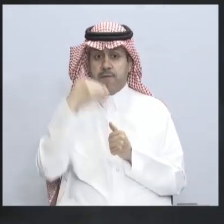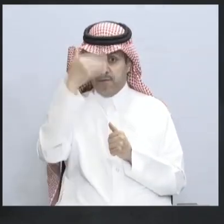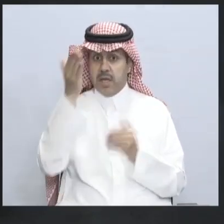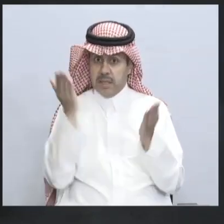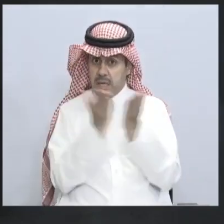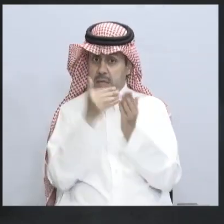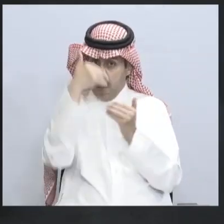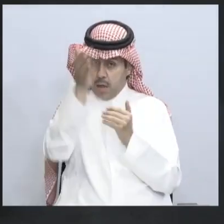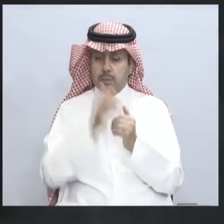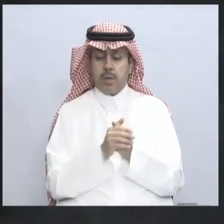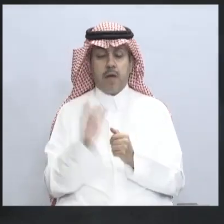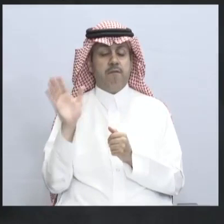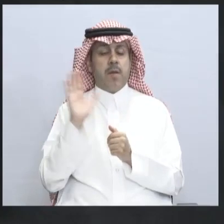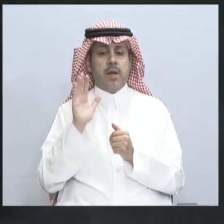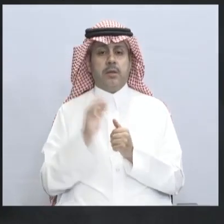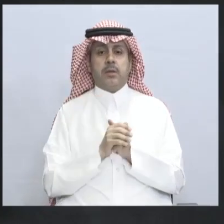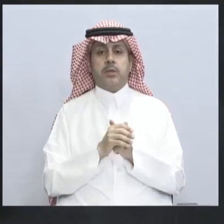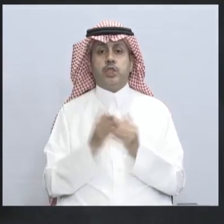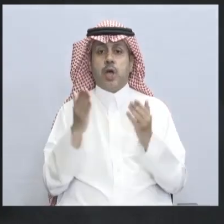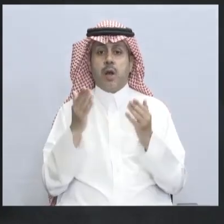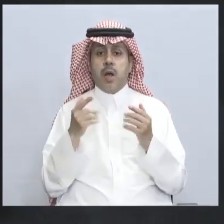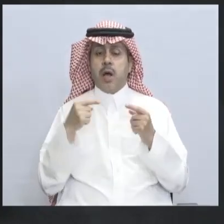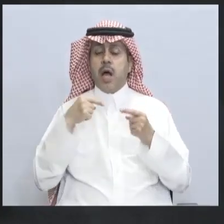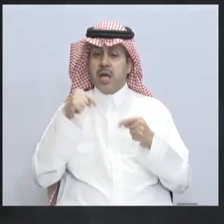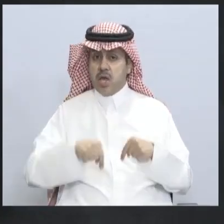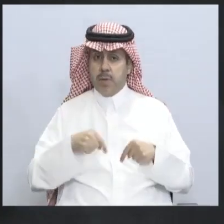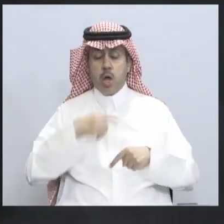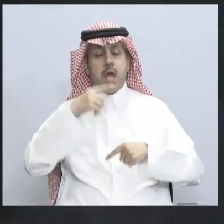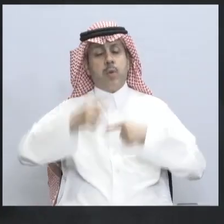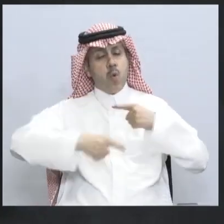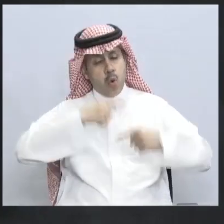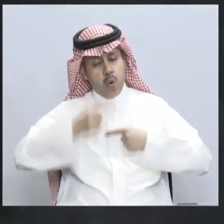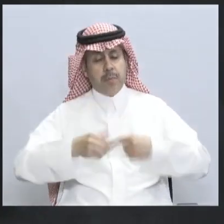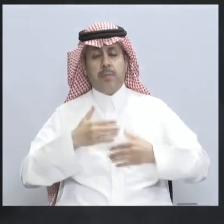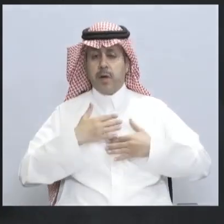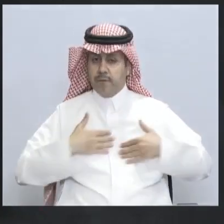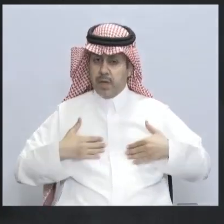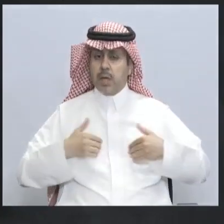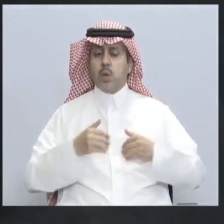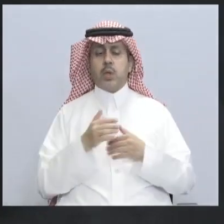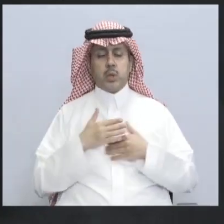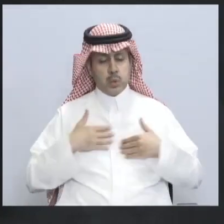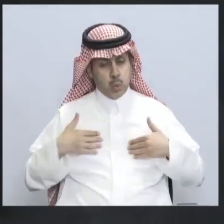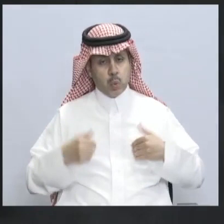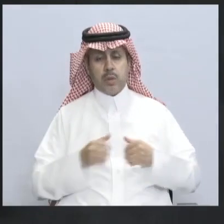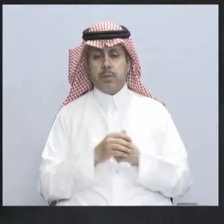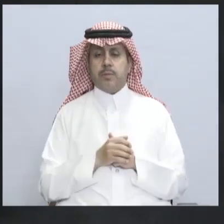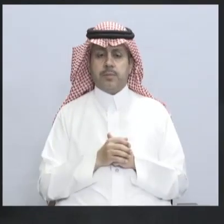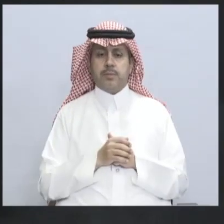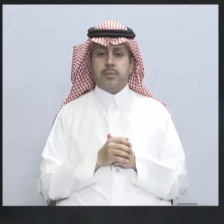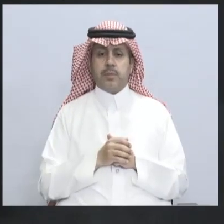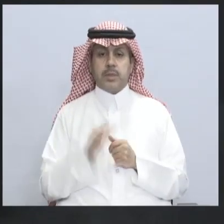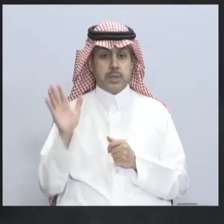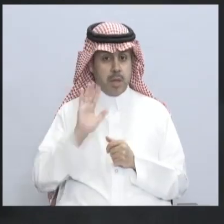الحصه القادمه في امان الله وجعل الله ايامنا كلها ايام فرح وسرور